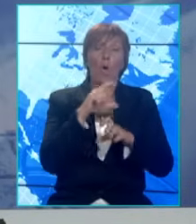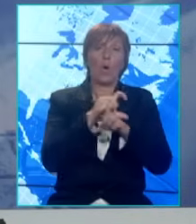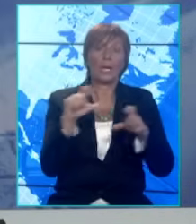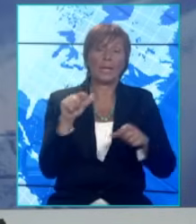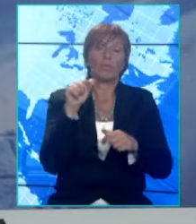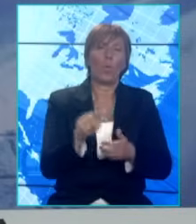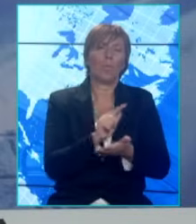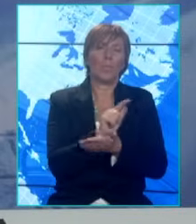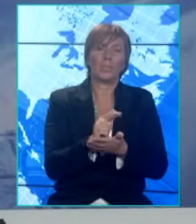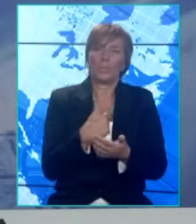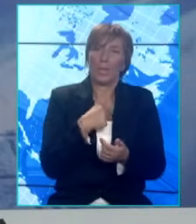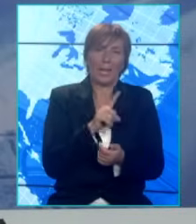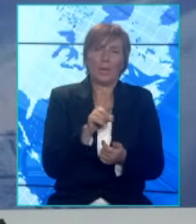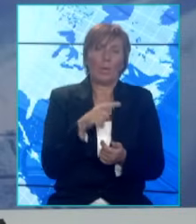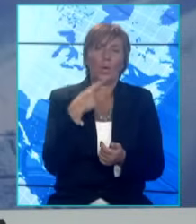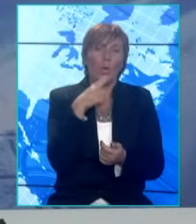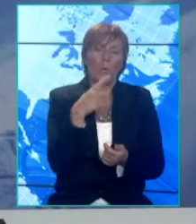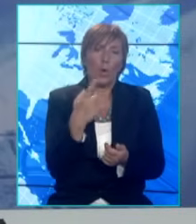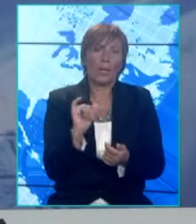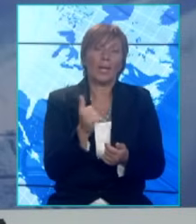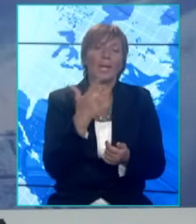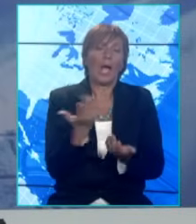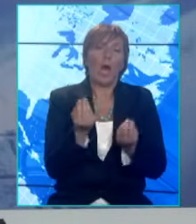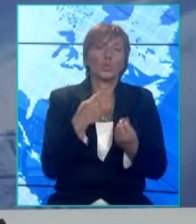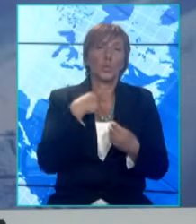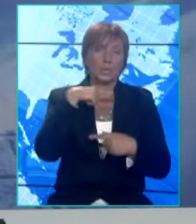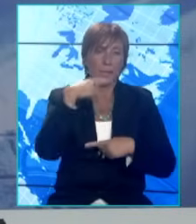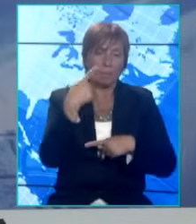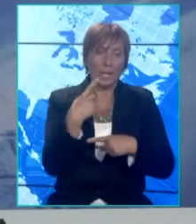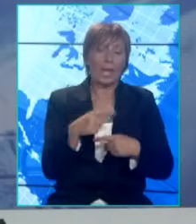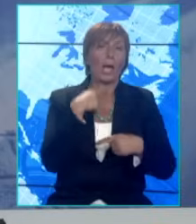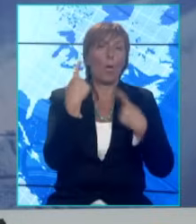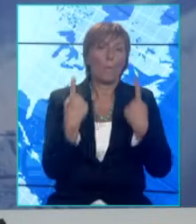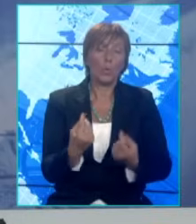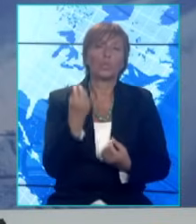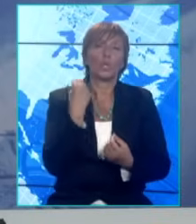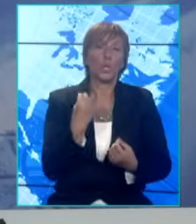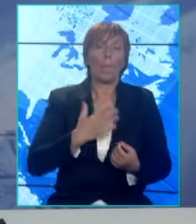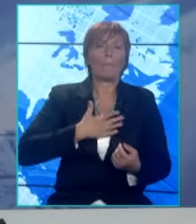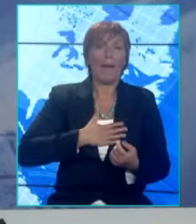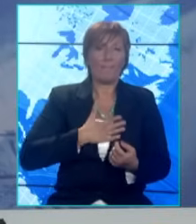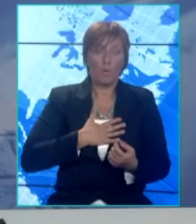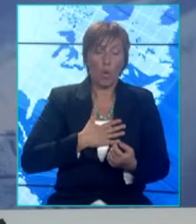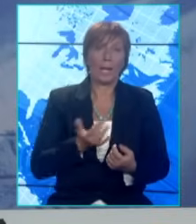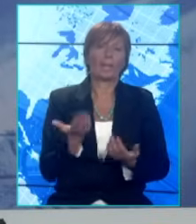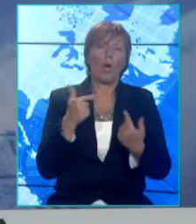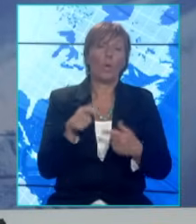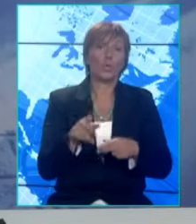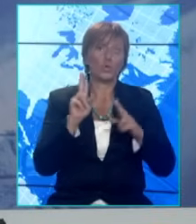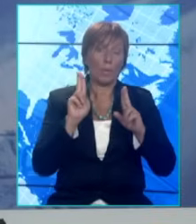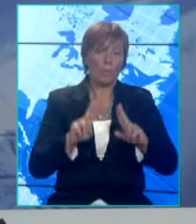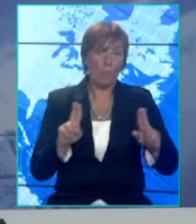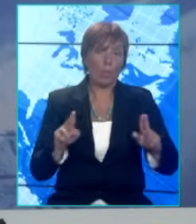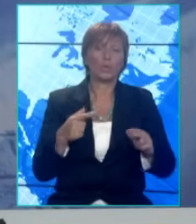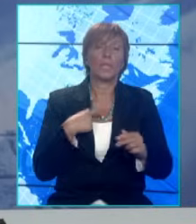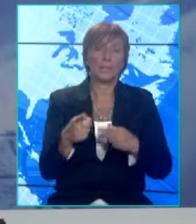trenutku uistinu ne bih govorio, jer kao što rekoh, postoji dobra volja da ovo što je moguće da